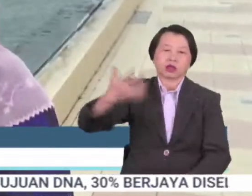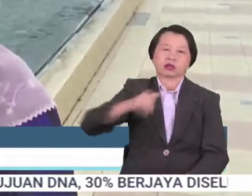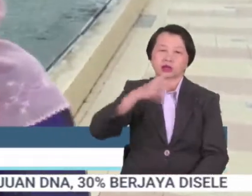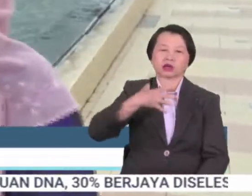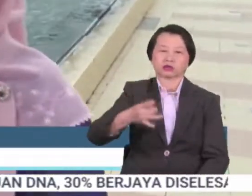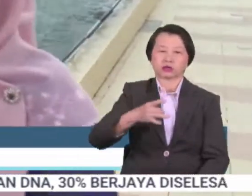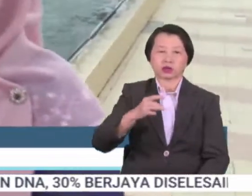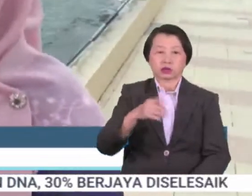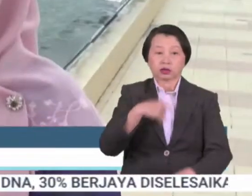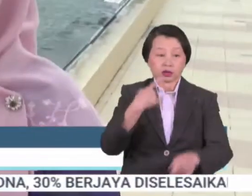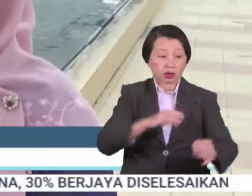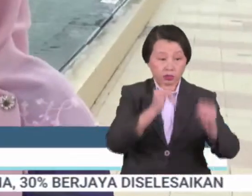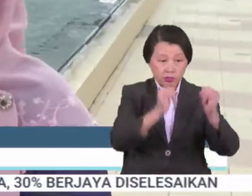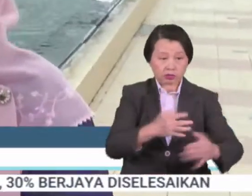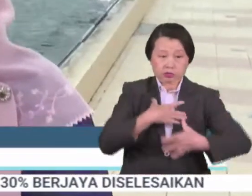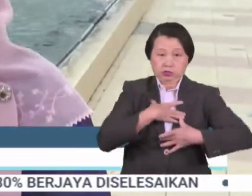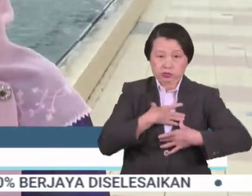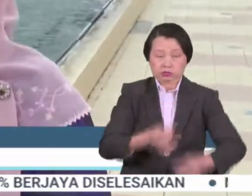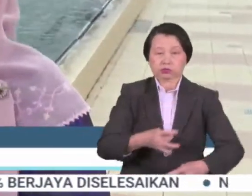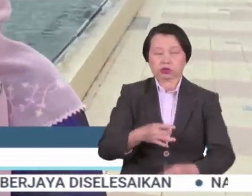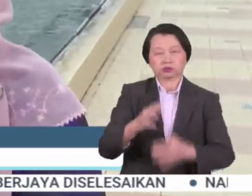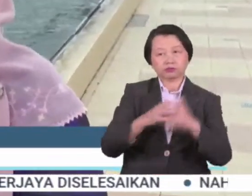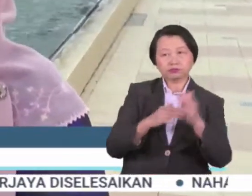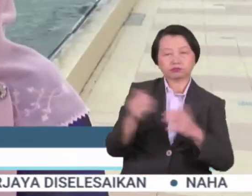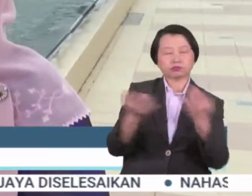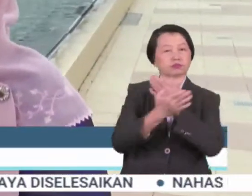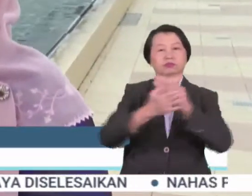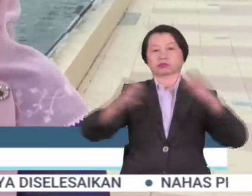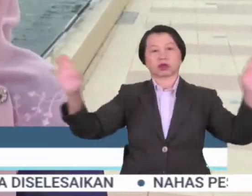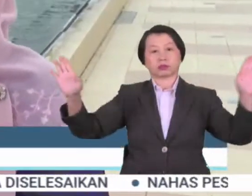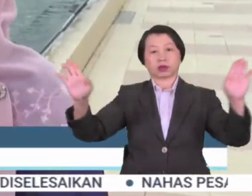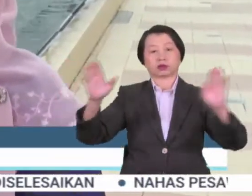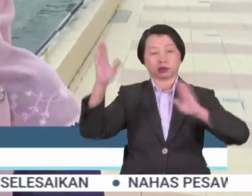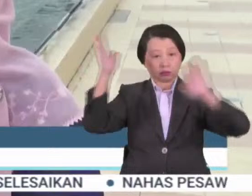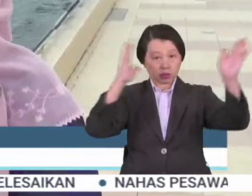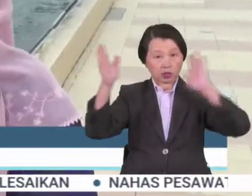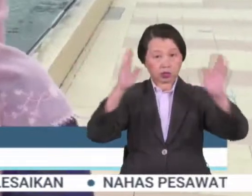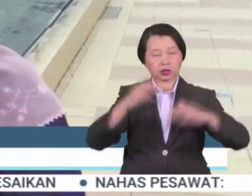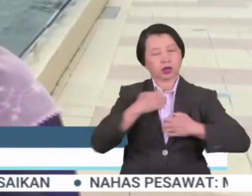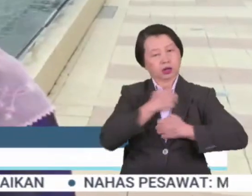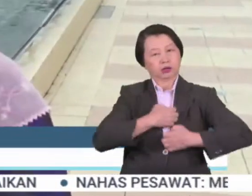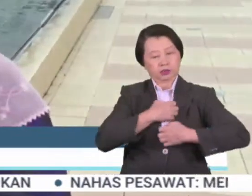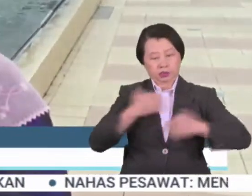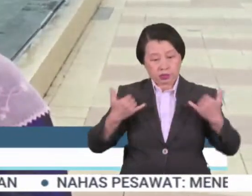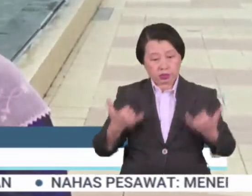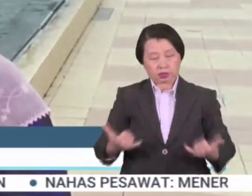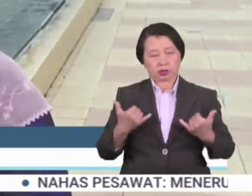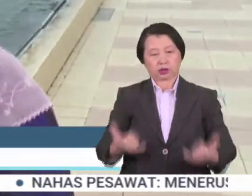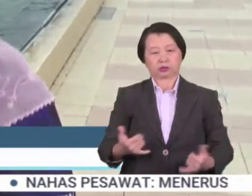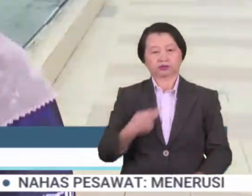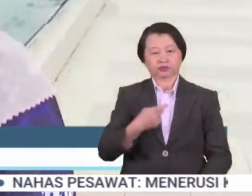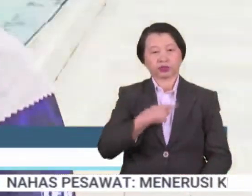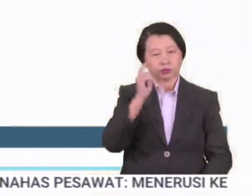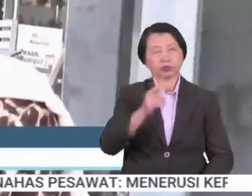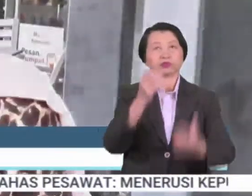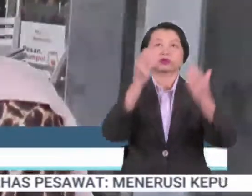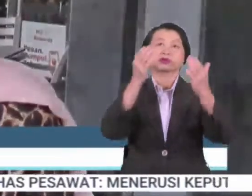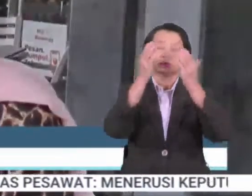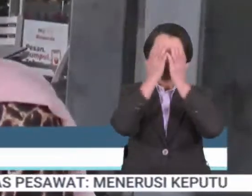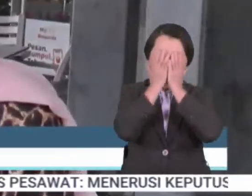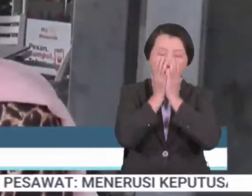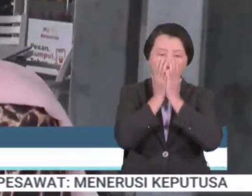individu yang menghargai keselesaan dan kebebasan yang negara Malaysia nikmati sekarang Kita patut